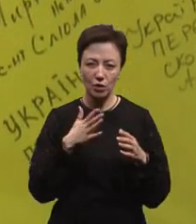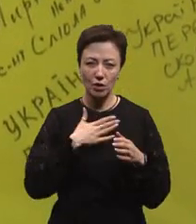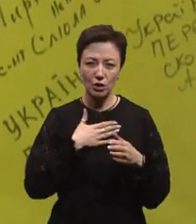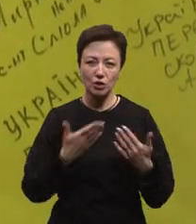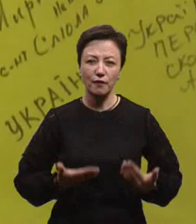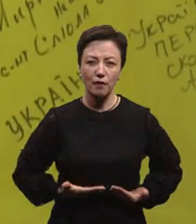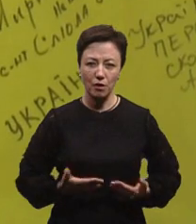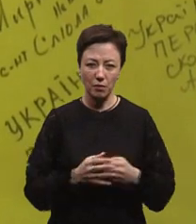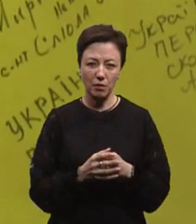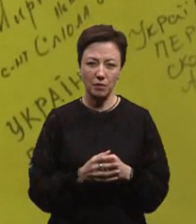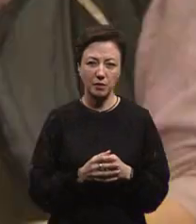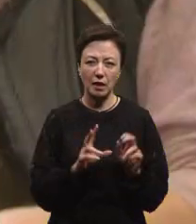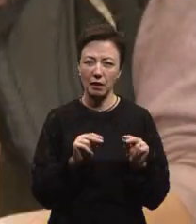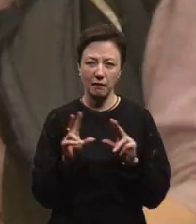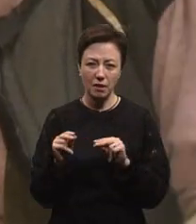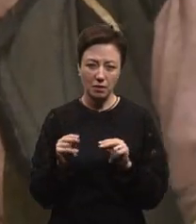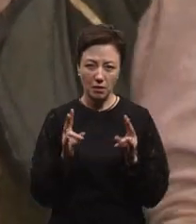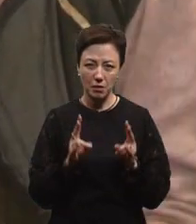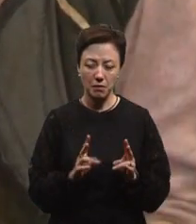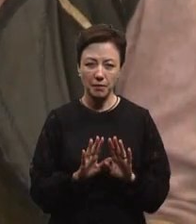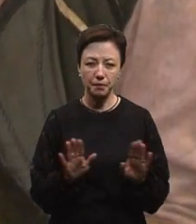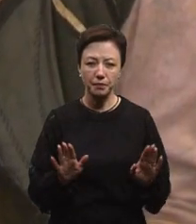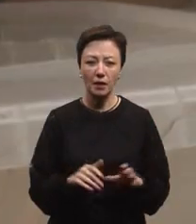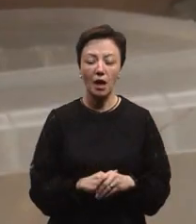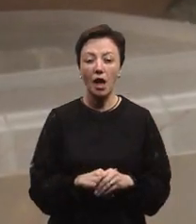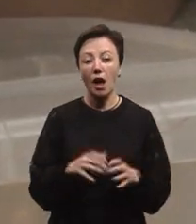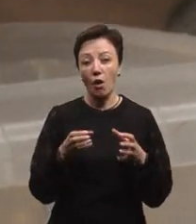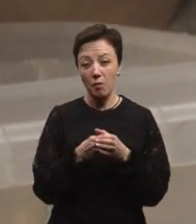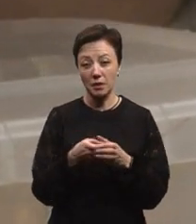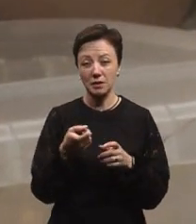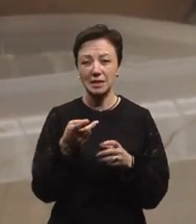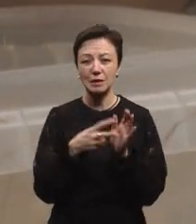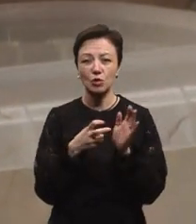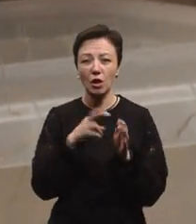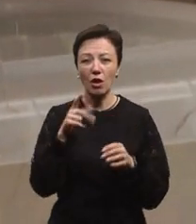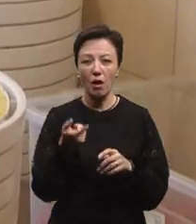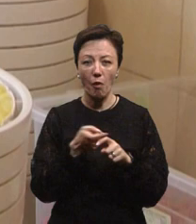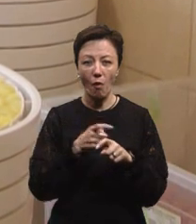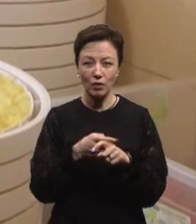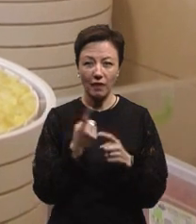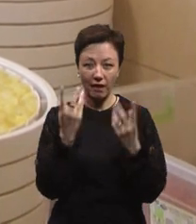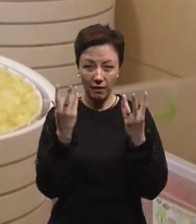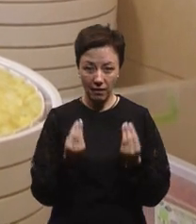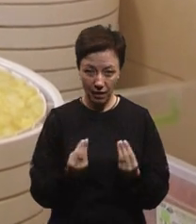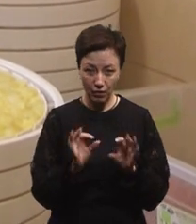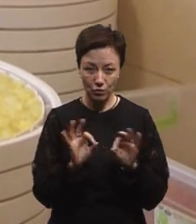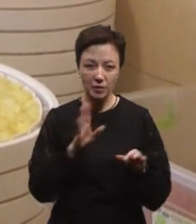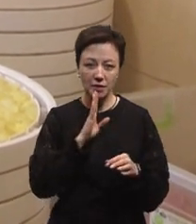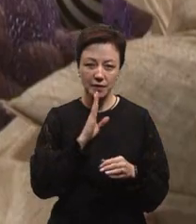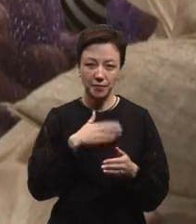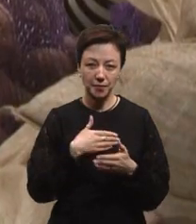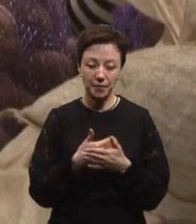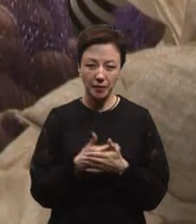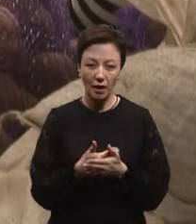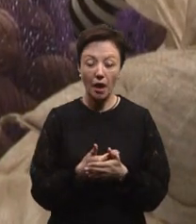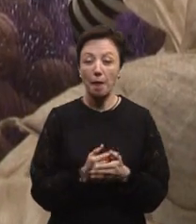живими і невридимим команда волонтерів обробляє близько 700 кілограмів овочів на день розповіла волонтерка Ніна Корнієнко